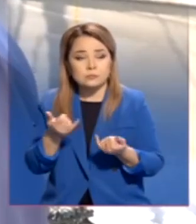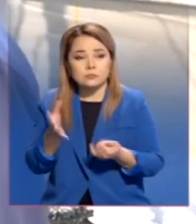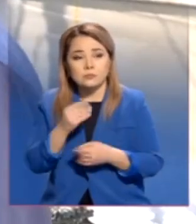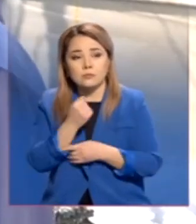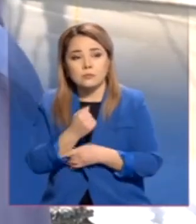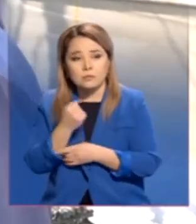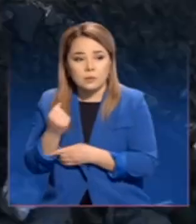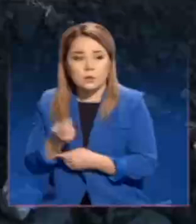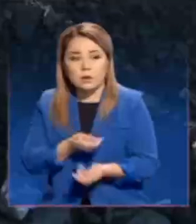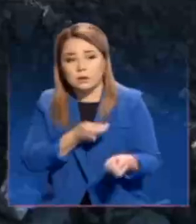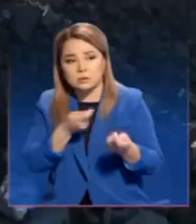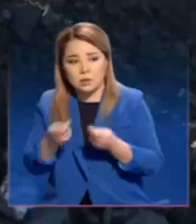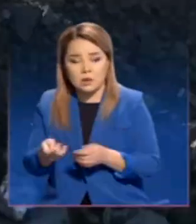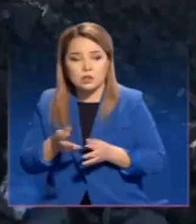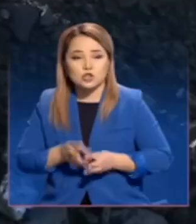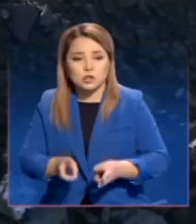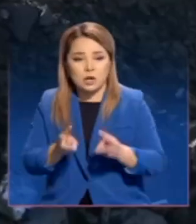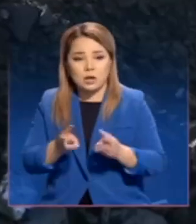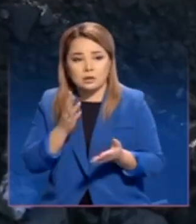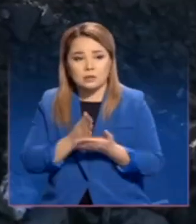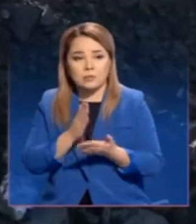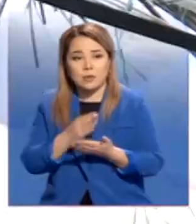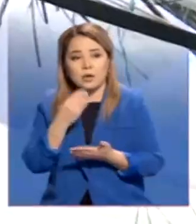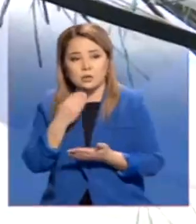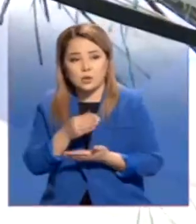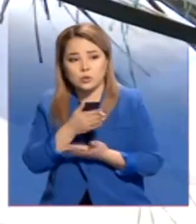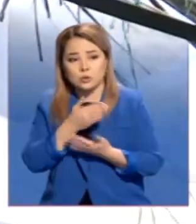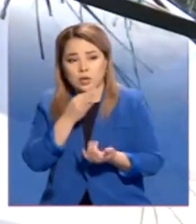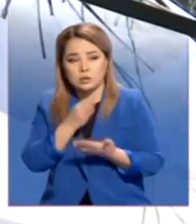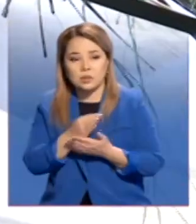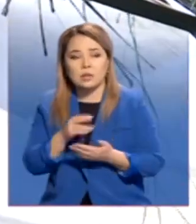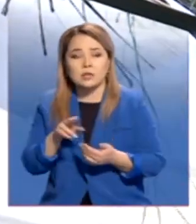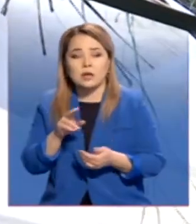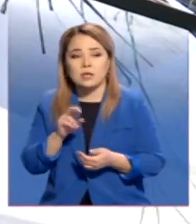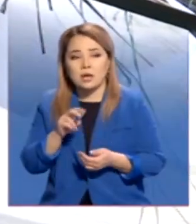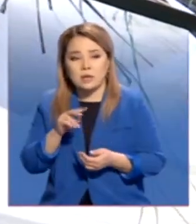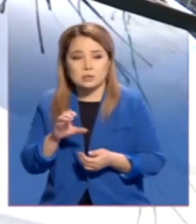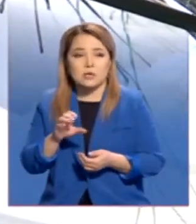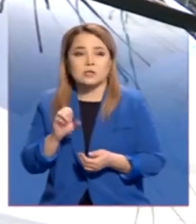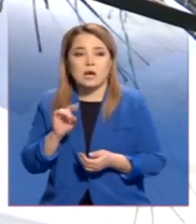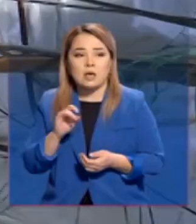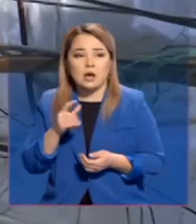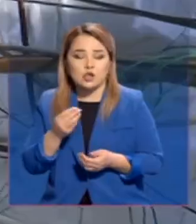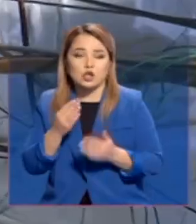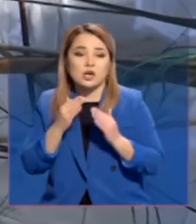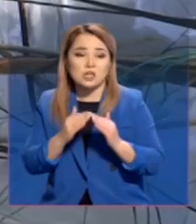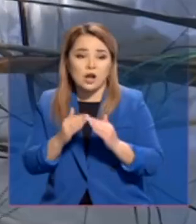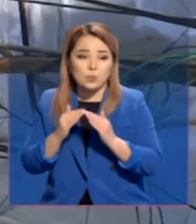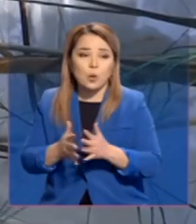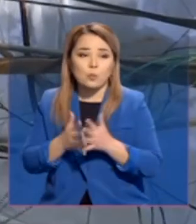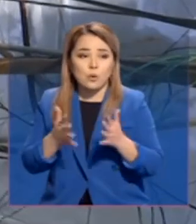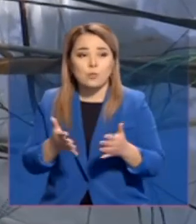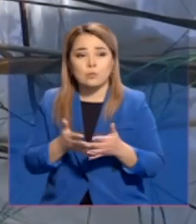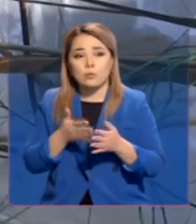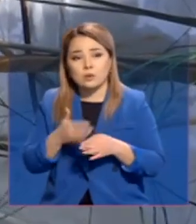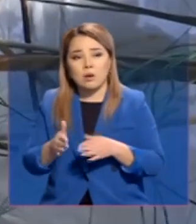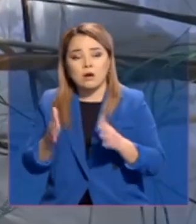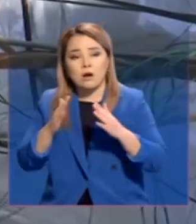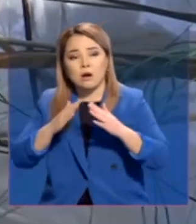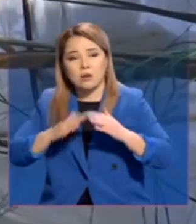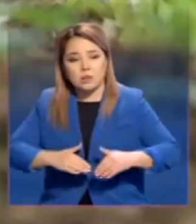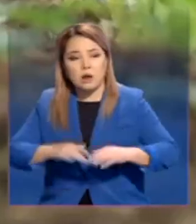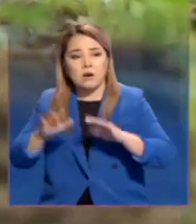қаппен қаптап тасып әкеп жағып жатырмыз. Сапасыз. Келес пен Сарағаш аудандарындағы жылжайлардың басым көпшілігі қазір құлап